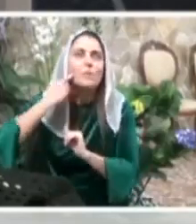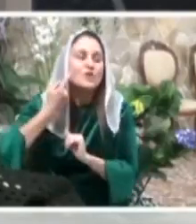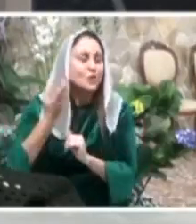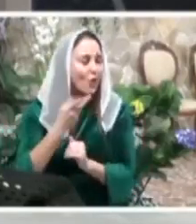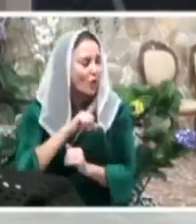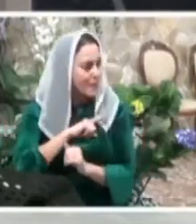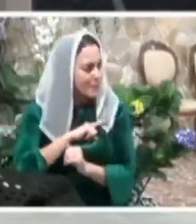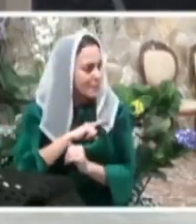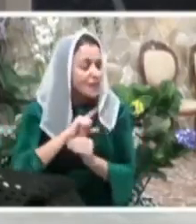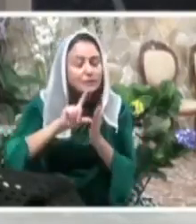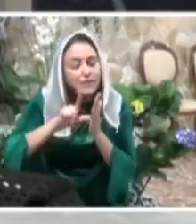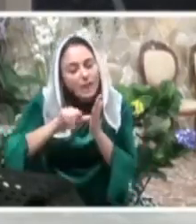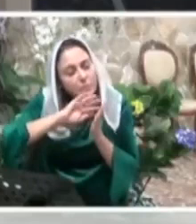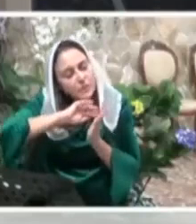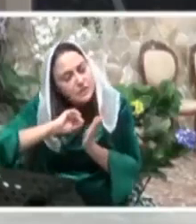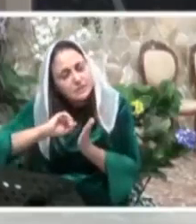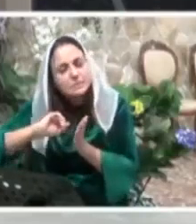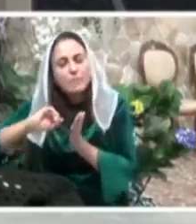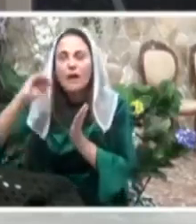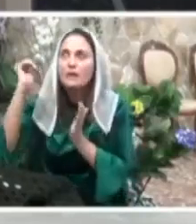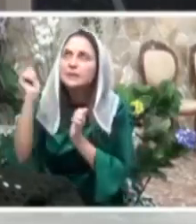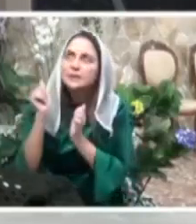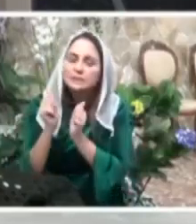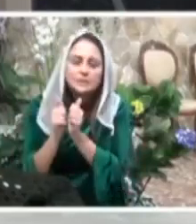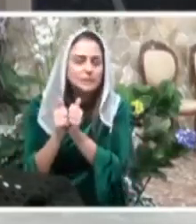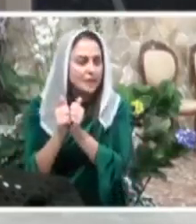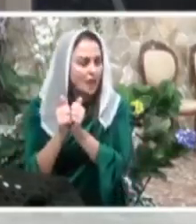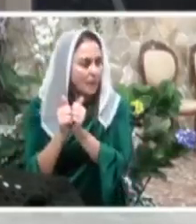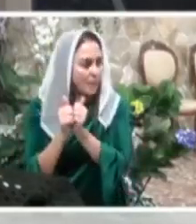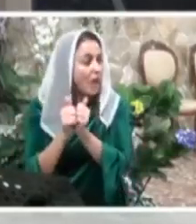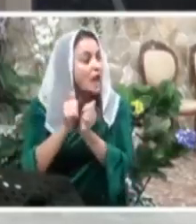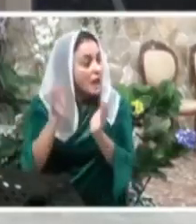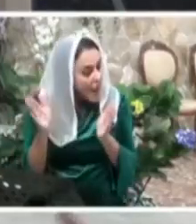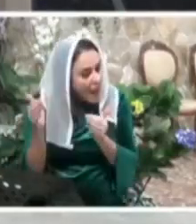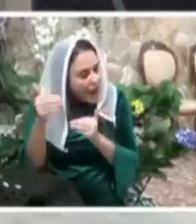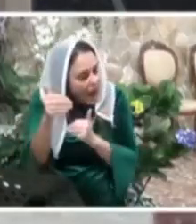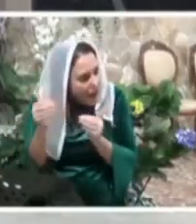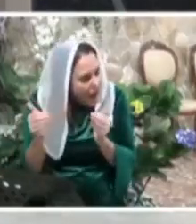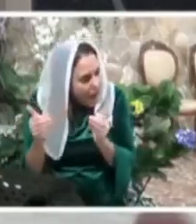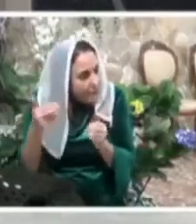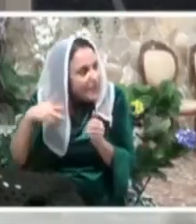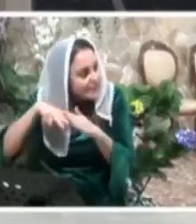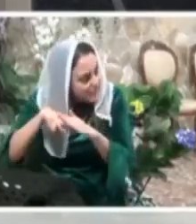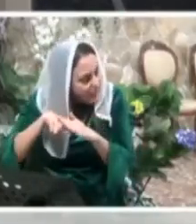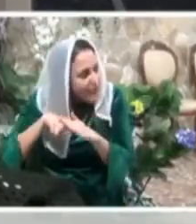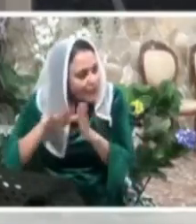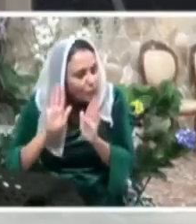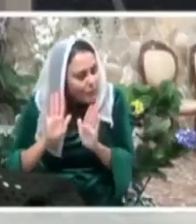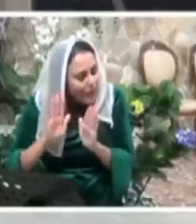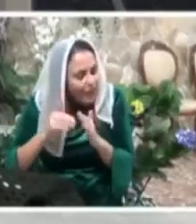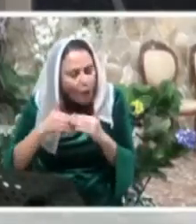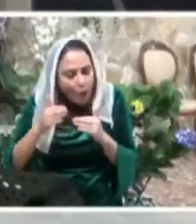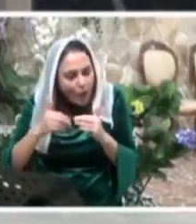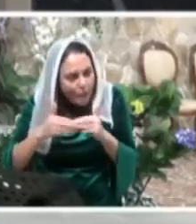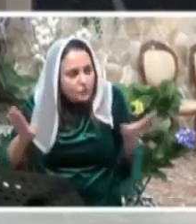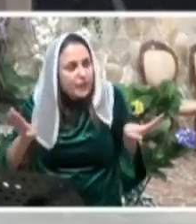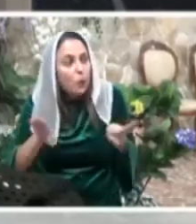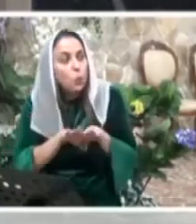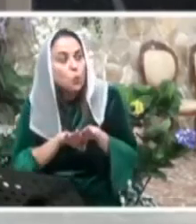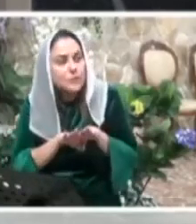Tempi in disparte col Signore. Sì, nella camera segreta, ma con la porta